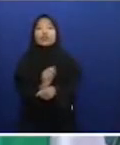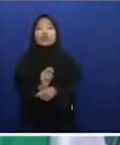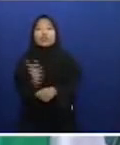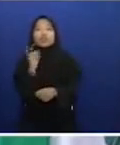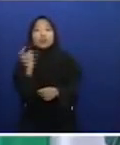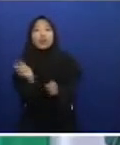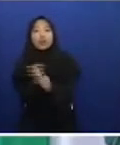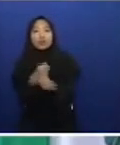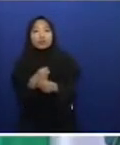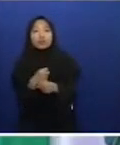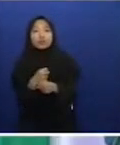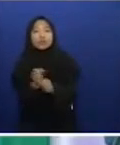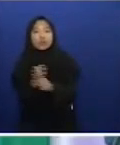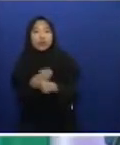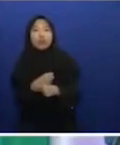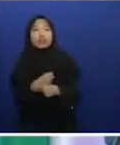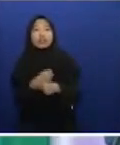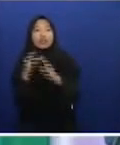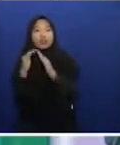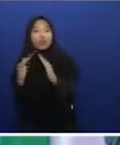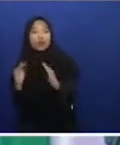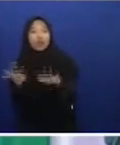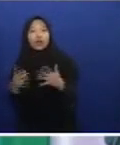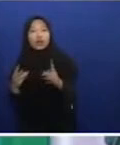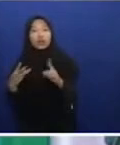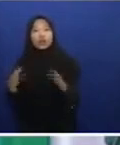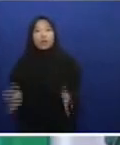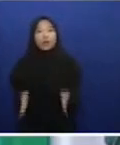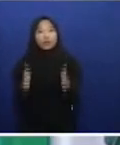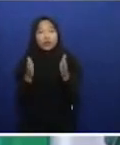Saya sekolah SD, setiap hari jalan kaki 4 kilo.